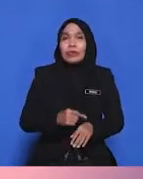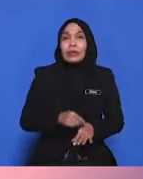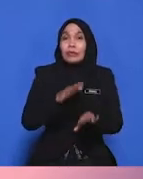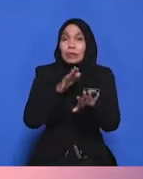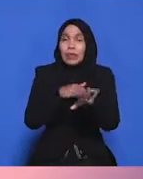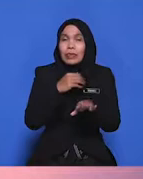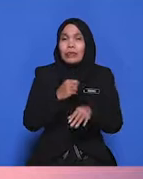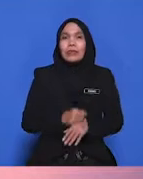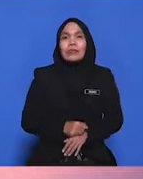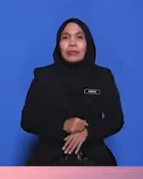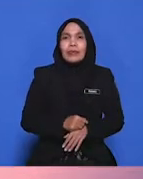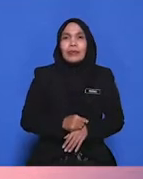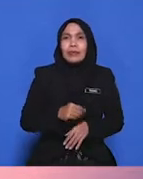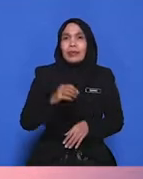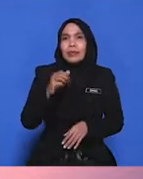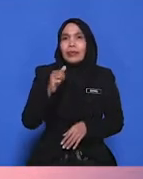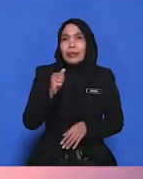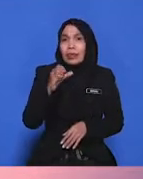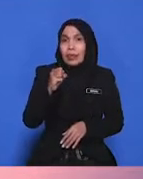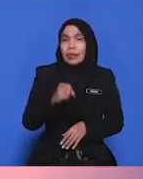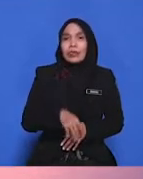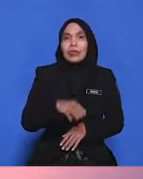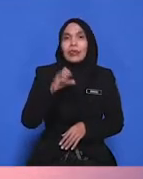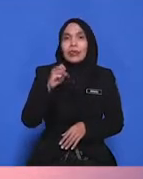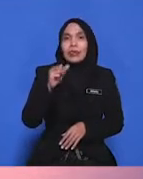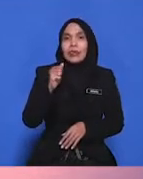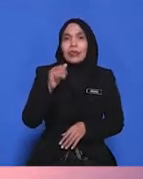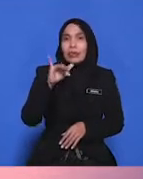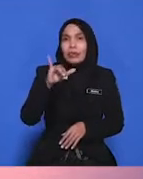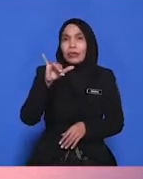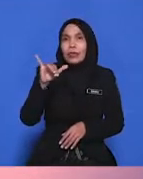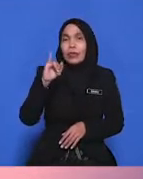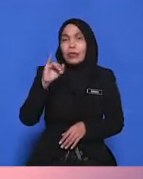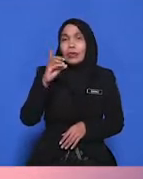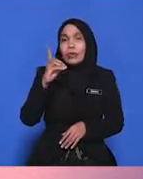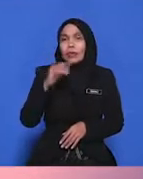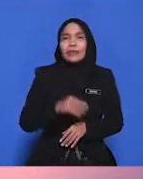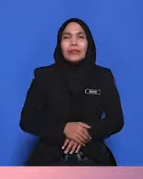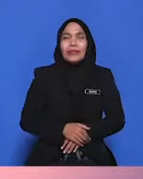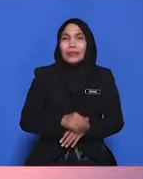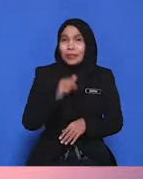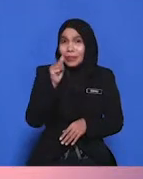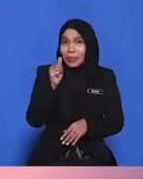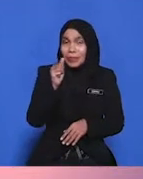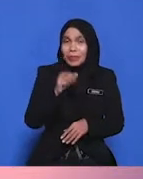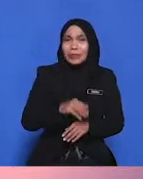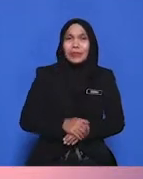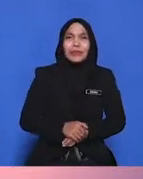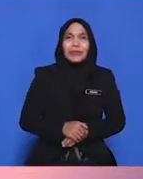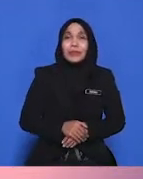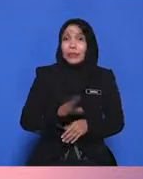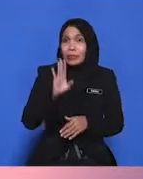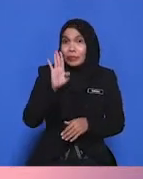digelar As-Sayyid? A. Beliau berketurunan bangsawan.